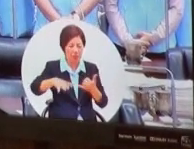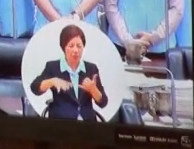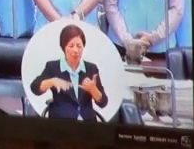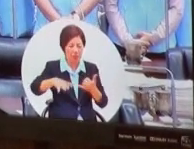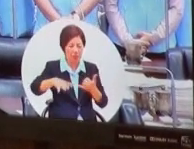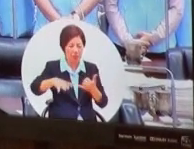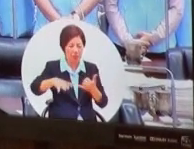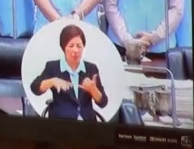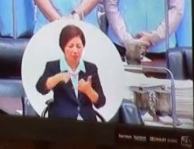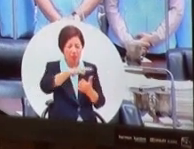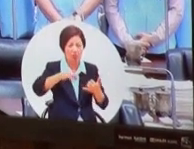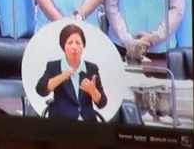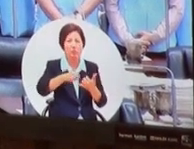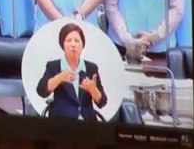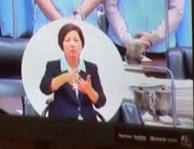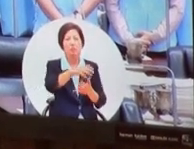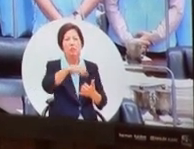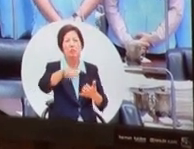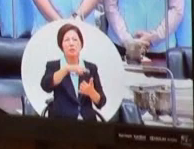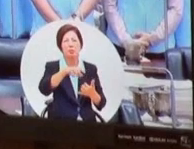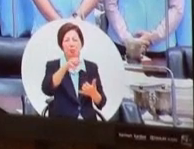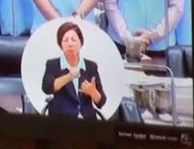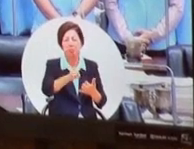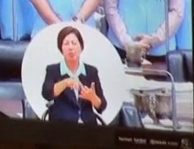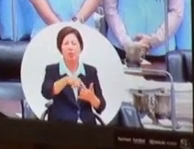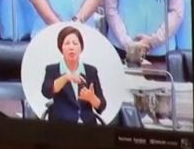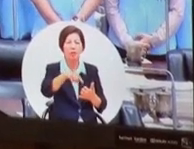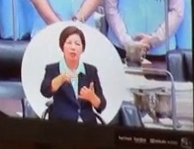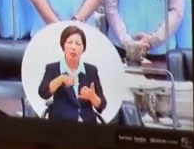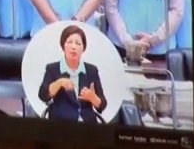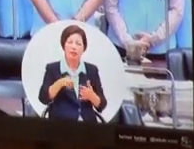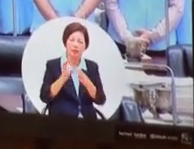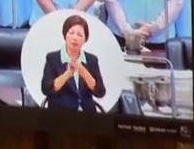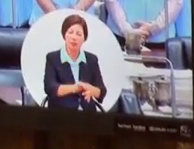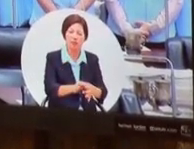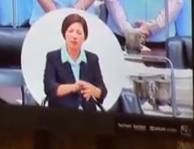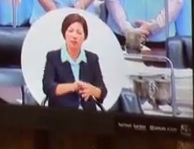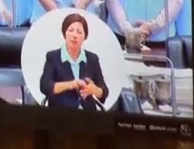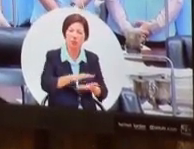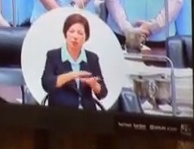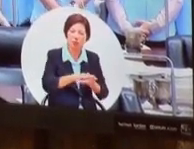台，还能够让他这样下去吗？市长，你搞不懂，你别乱讲。